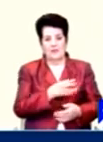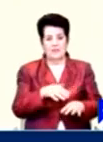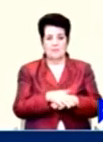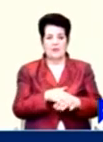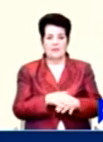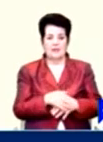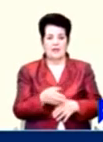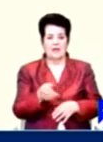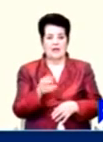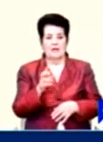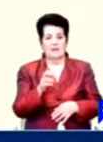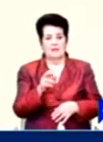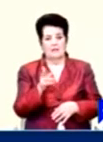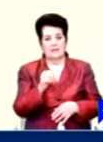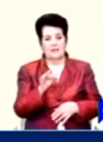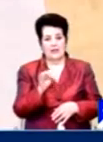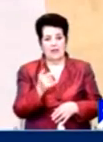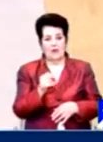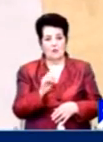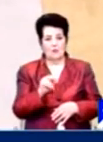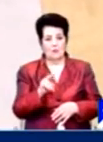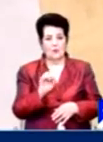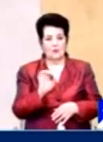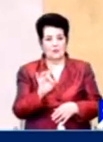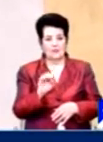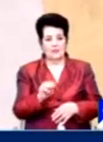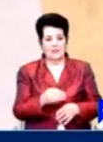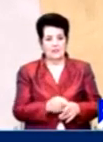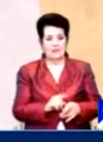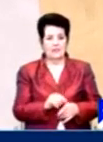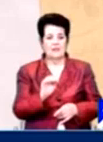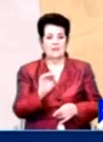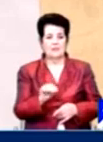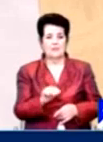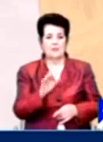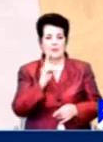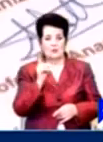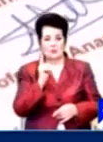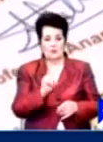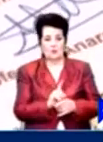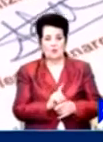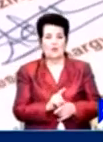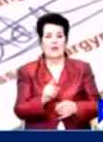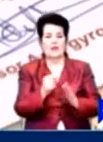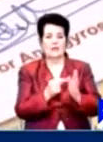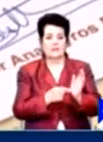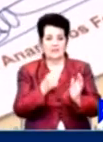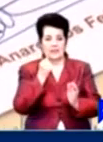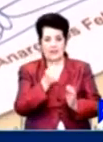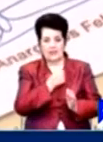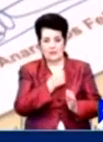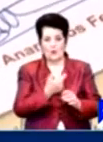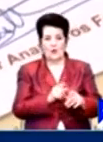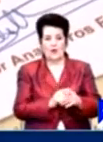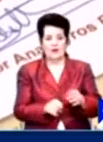și Dragoș Port, medaliat cu bronz la ediția de anul trecut a Olimpiadei Balcanice pentru juniori. Dragoș a împărtășit secretul care l-a